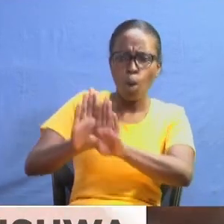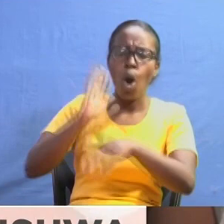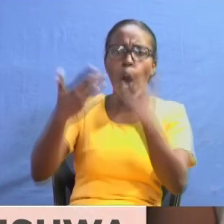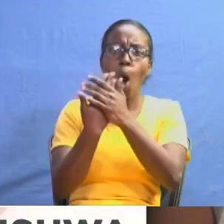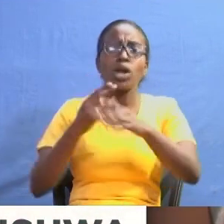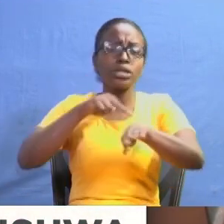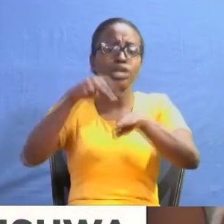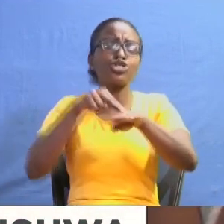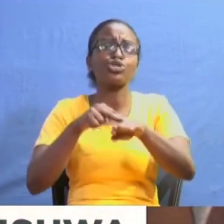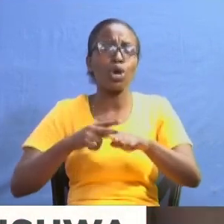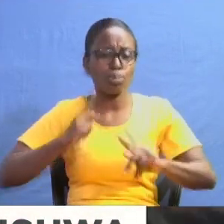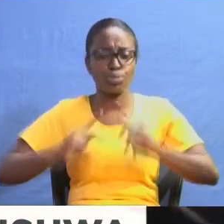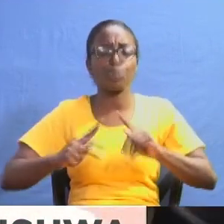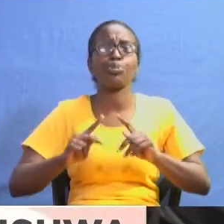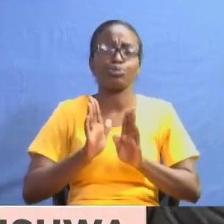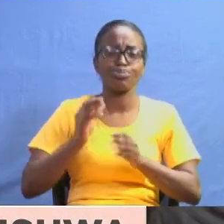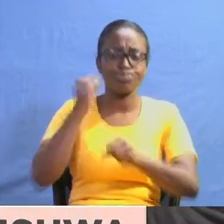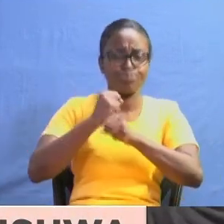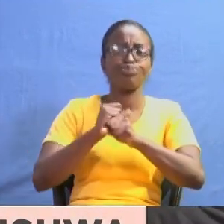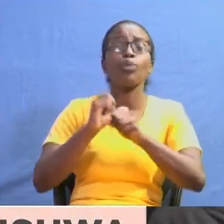kazi. Hiyo ndio jambo la maana. Ile